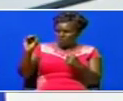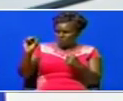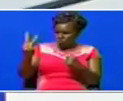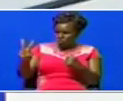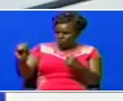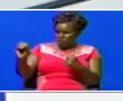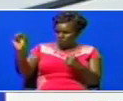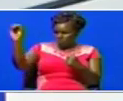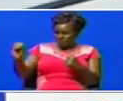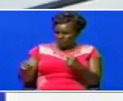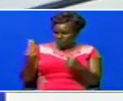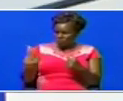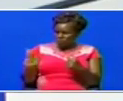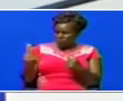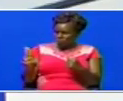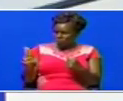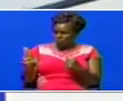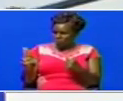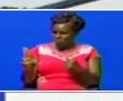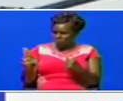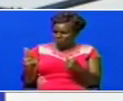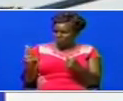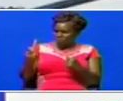0.20%. Uhuru Kenyatta,